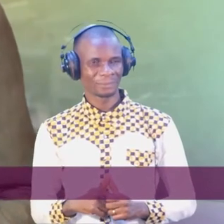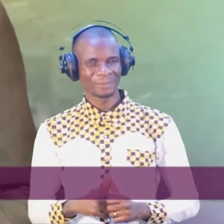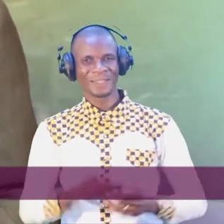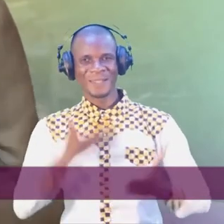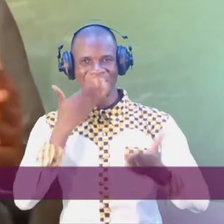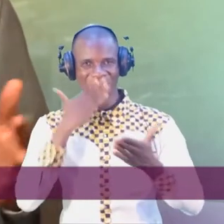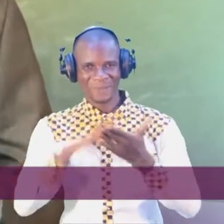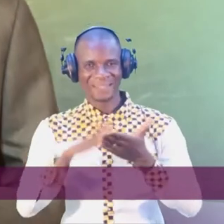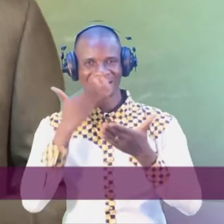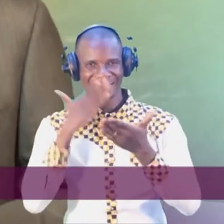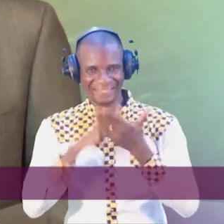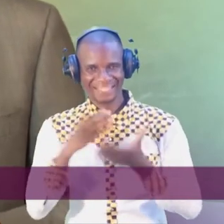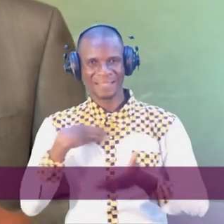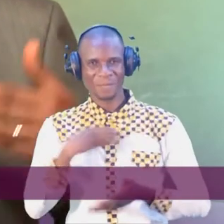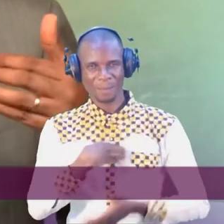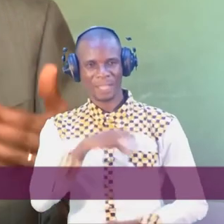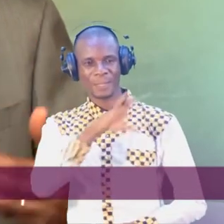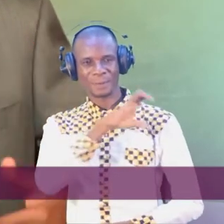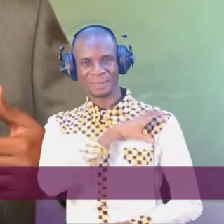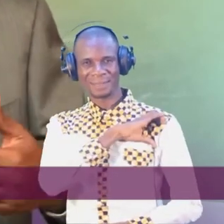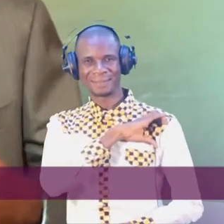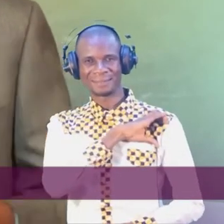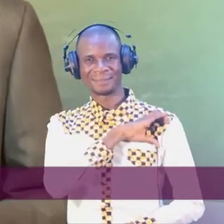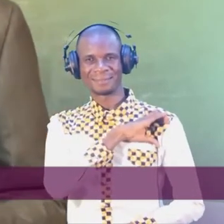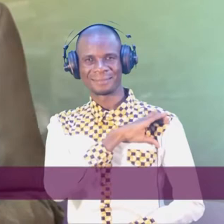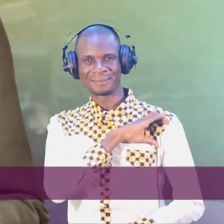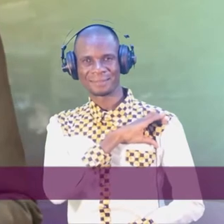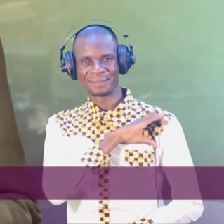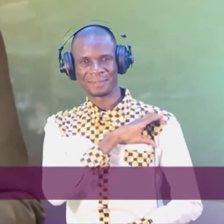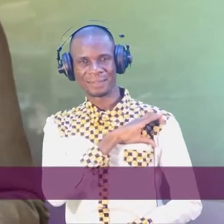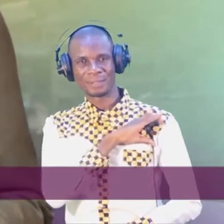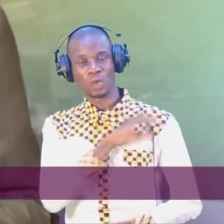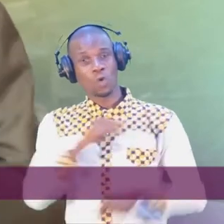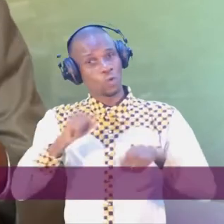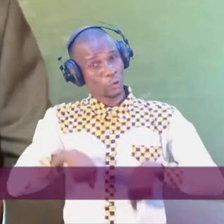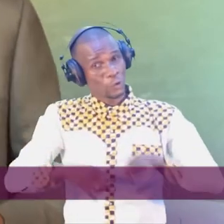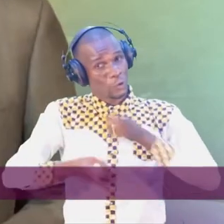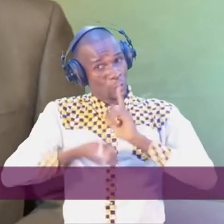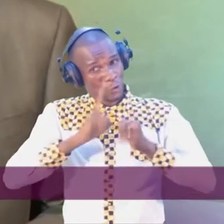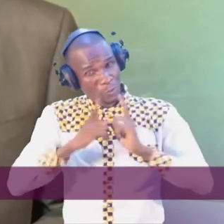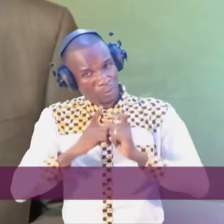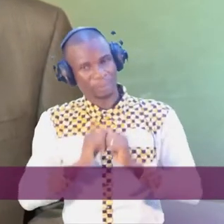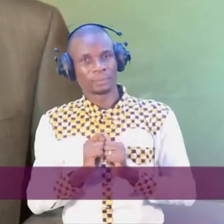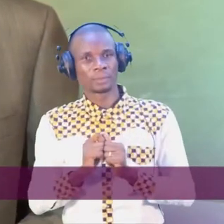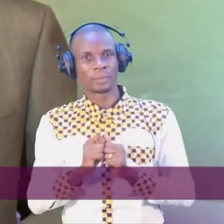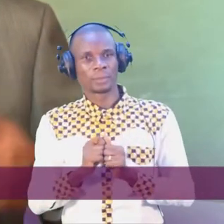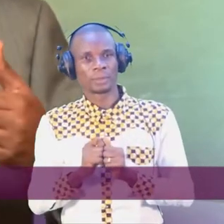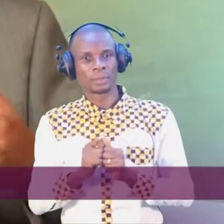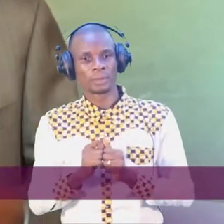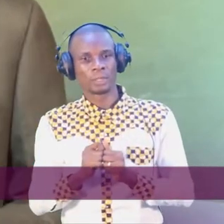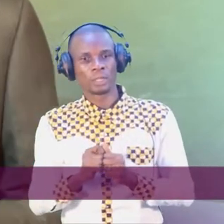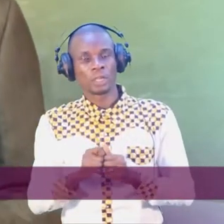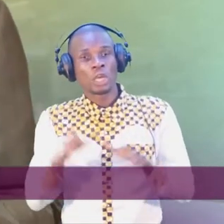Mungu. Pendant ces derniers jours, nous avons pu tumeanza safari hii pamoja na Yesu. Naamini kwa neema yake